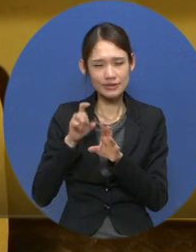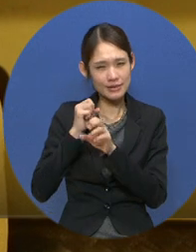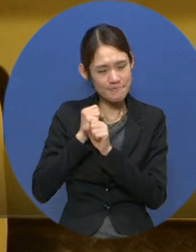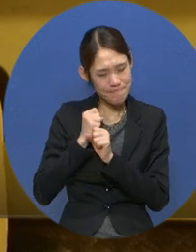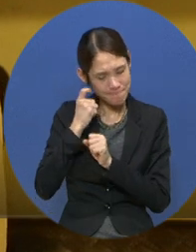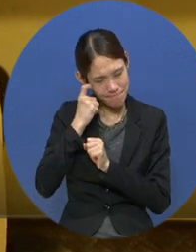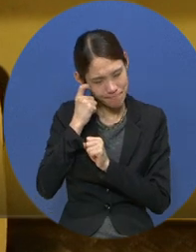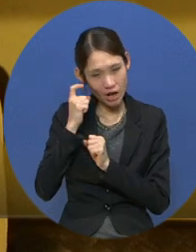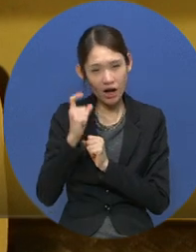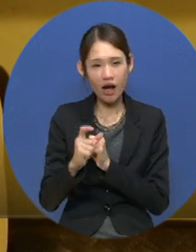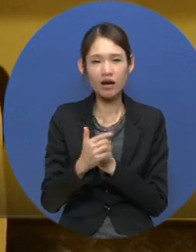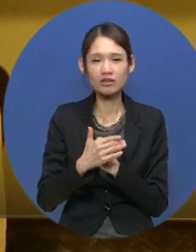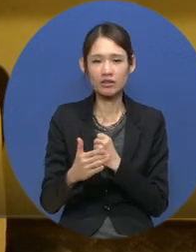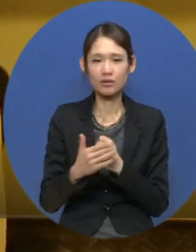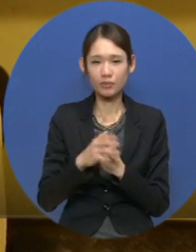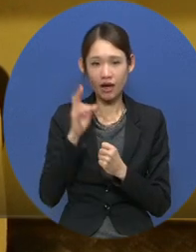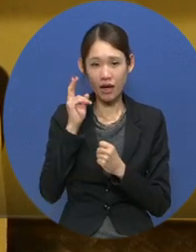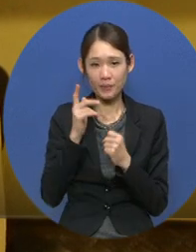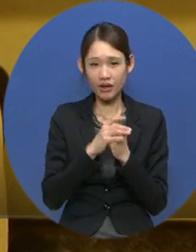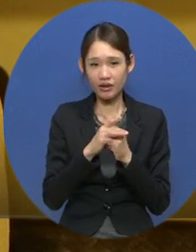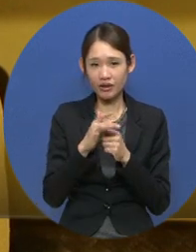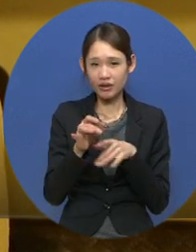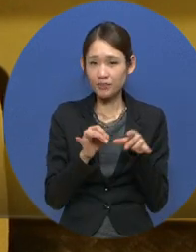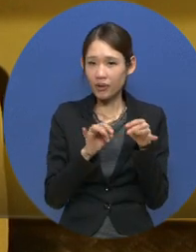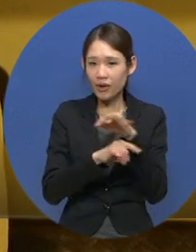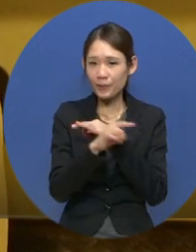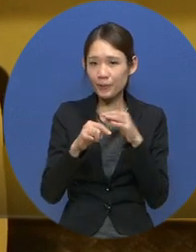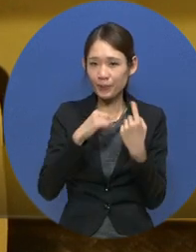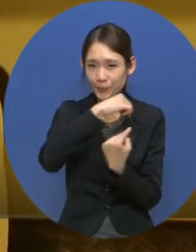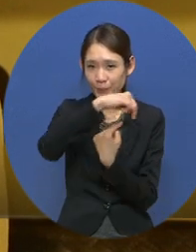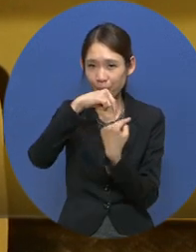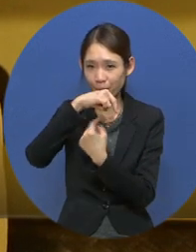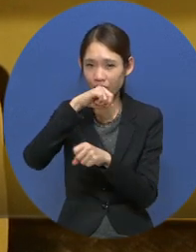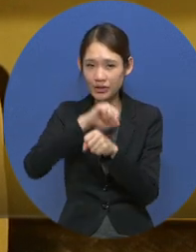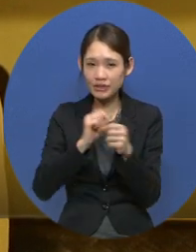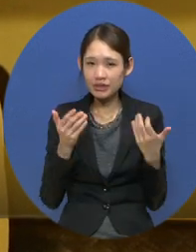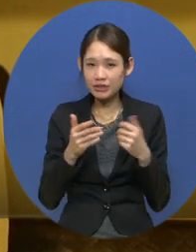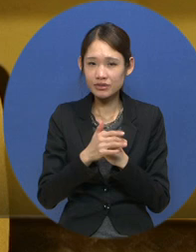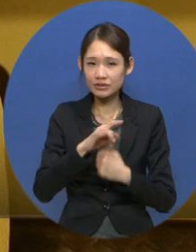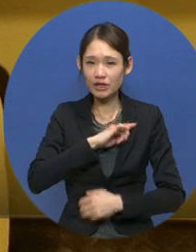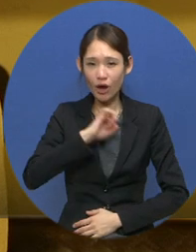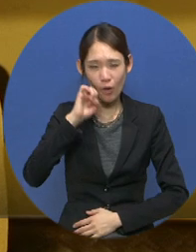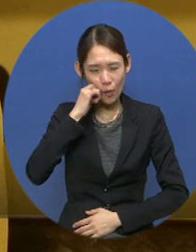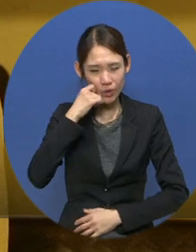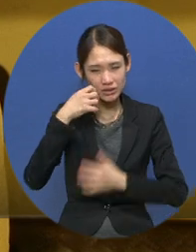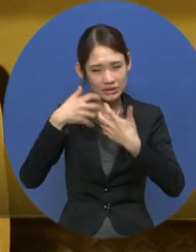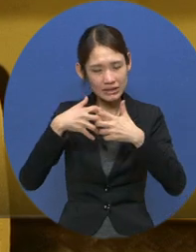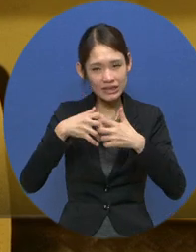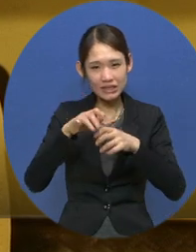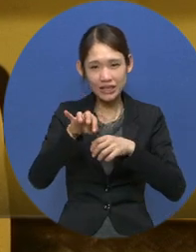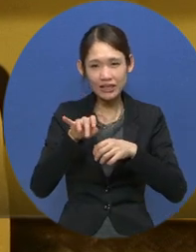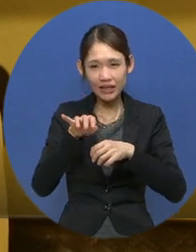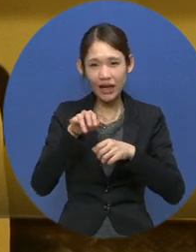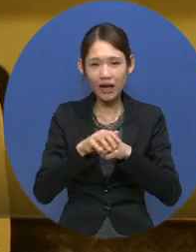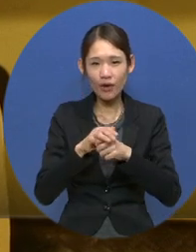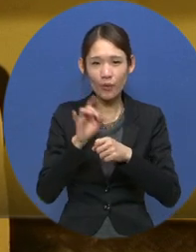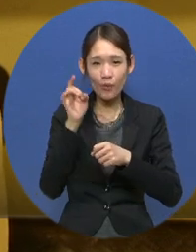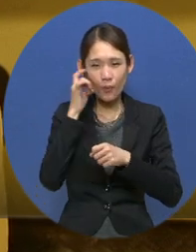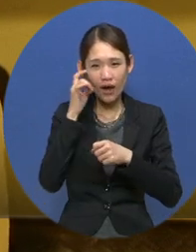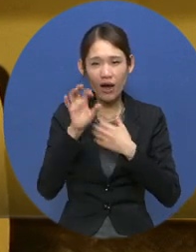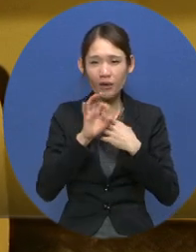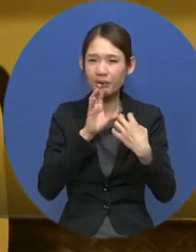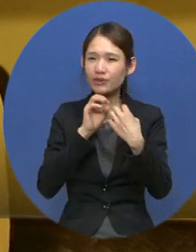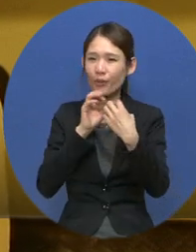강하기 때문에 아마 매장에서 조금 더 일하다 보면 제일 어려워하는 게 포스거든요. 아무래도 대화하는 것이